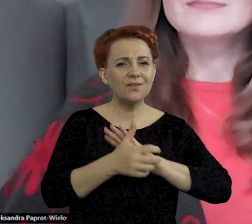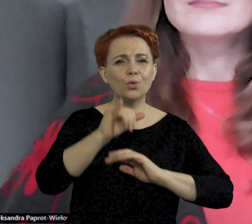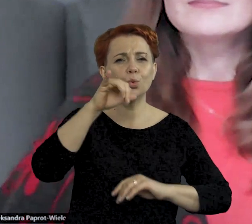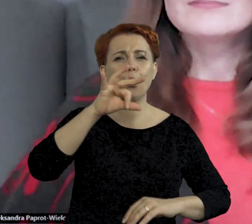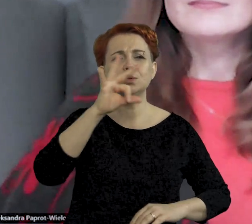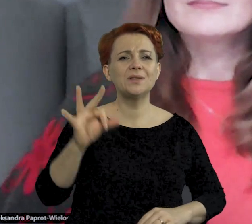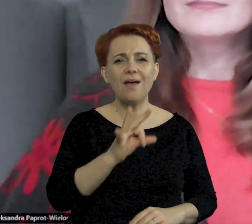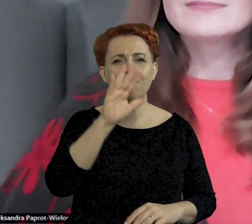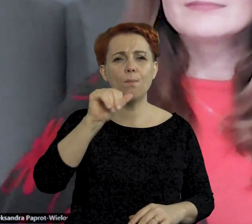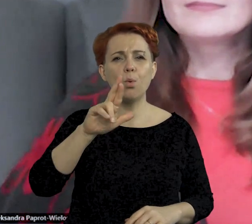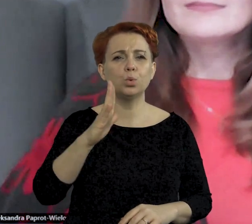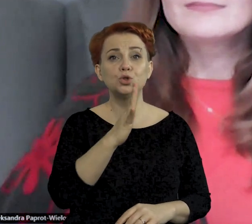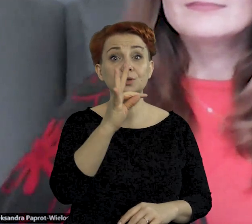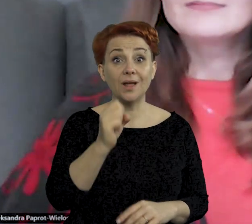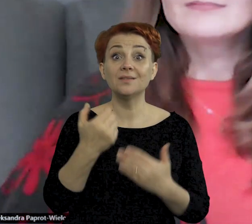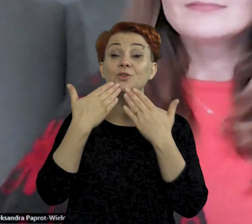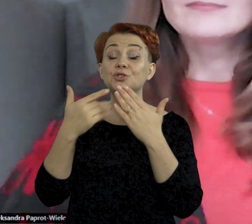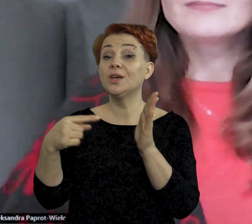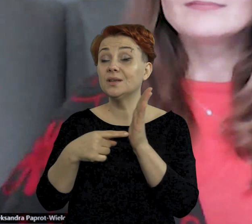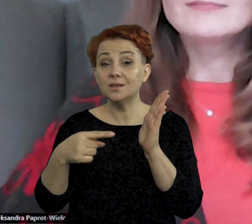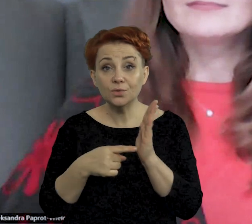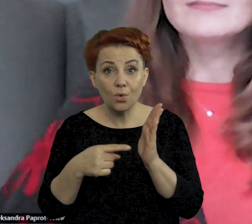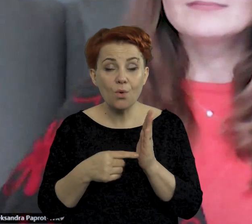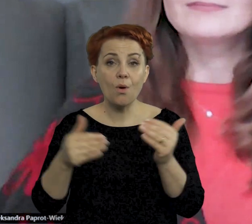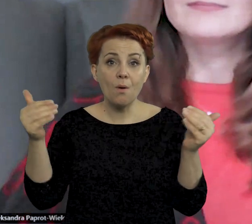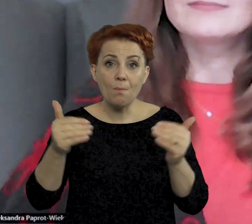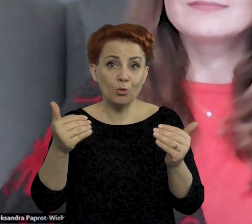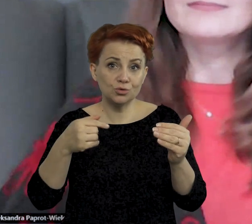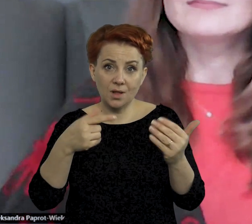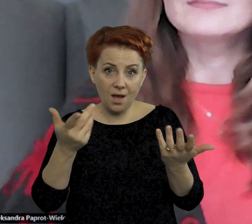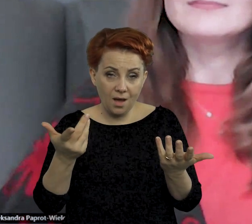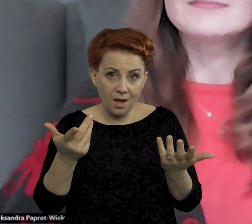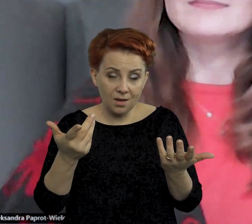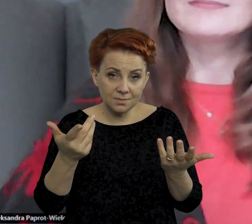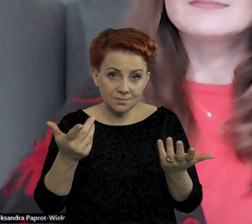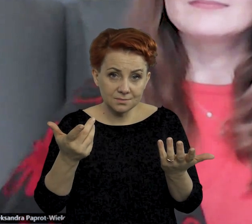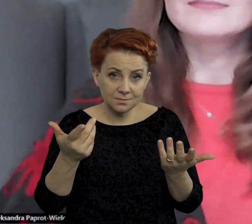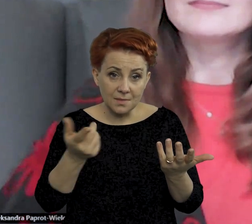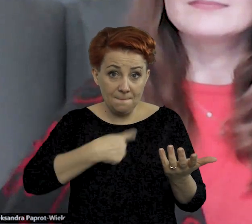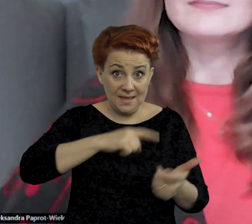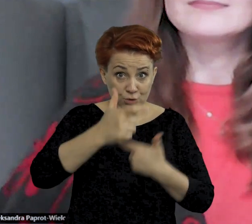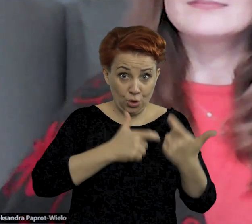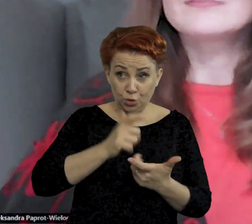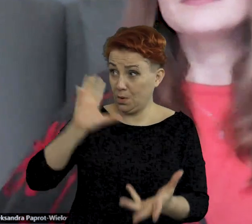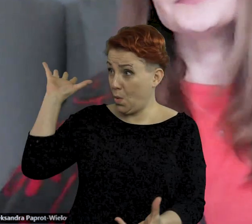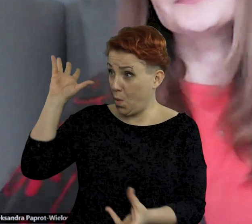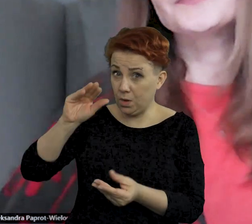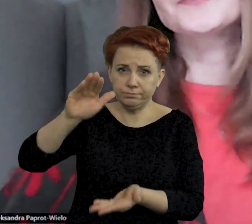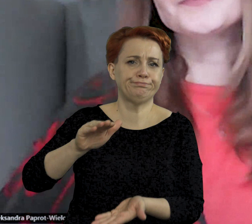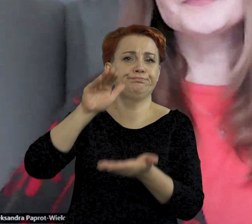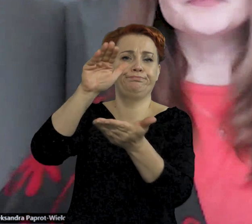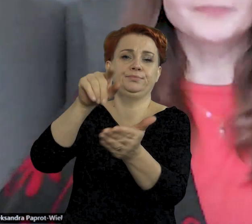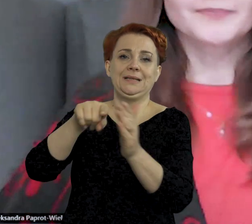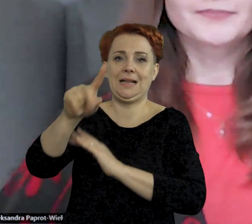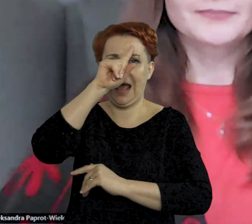które pozwala oddać badanym dorobek, który wytworzyliśmy, i jednocześnie jest sposobem na